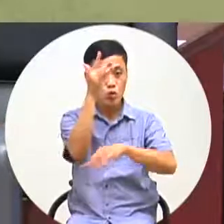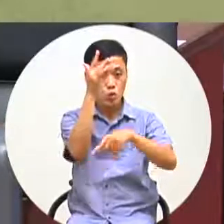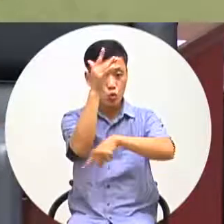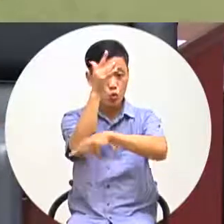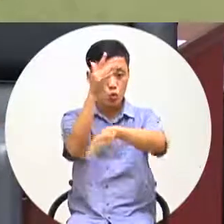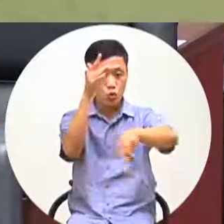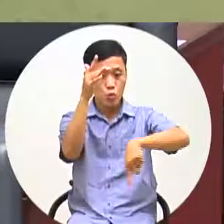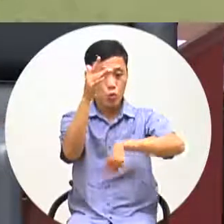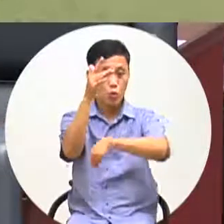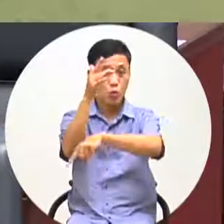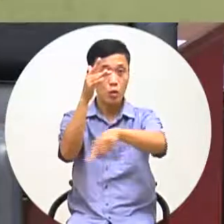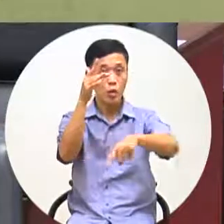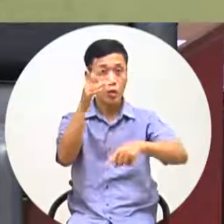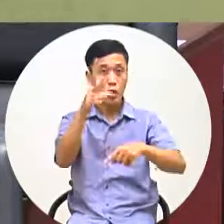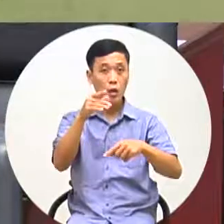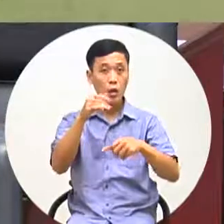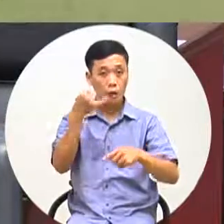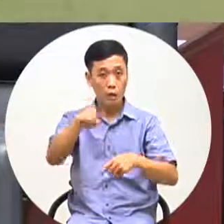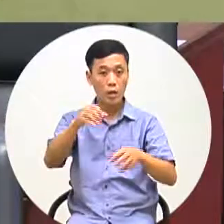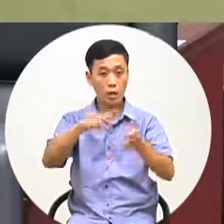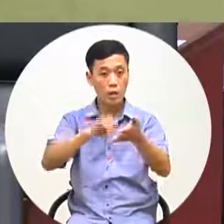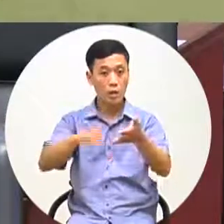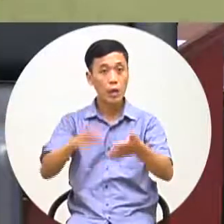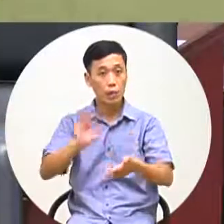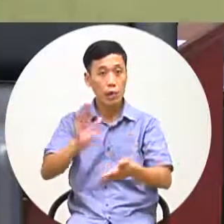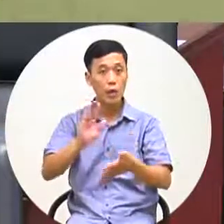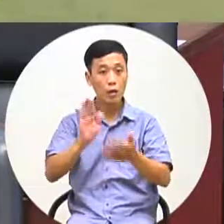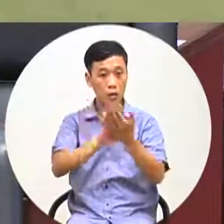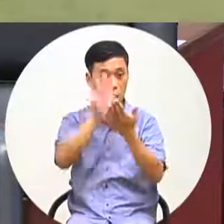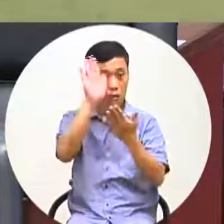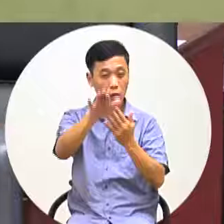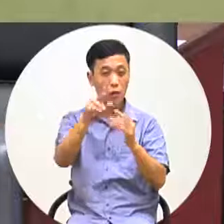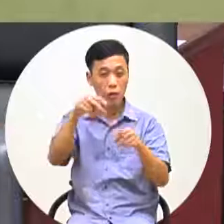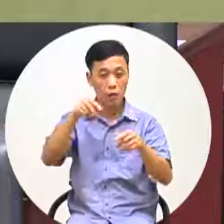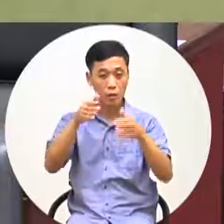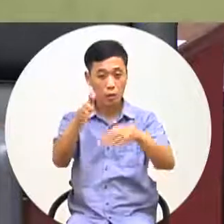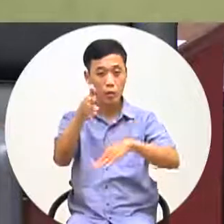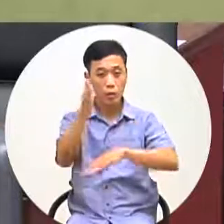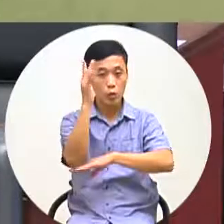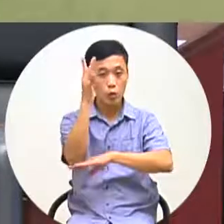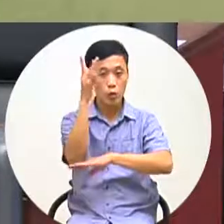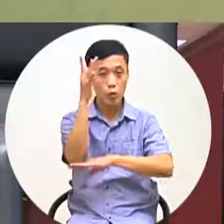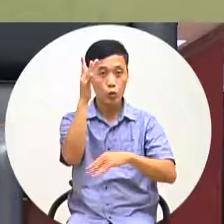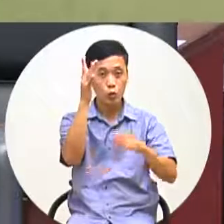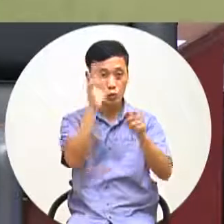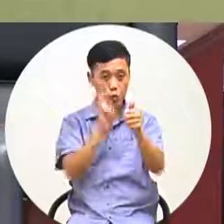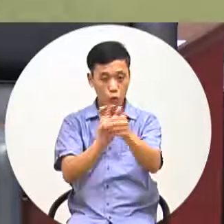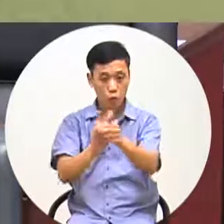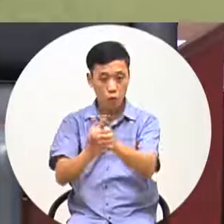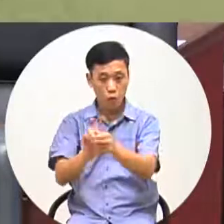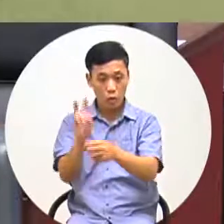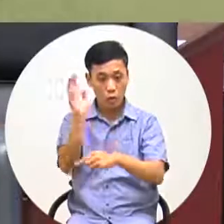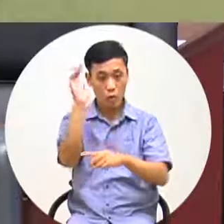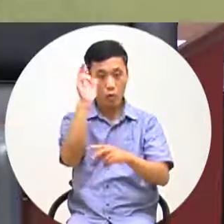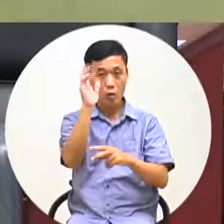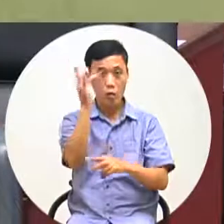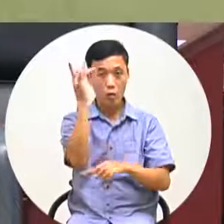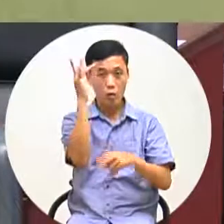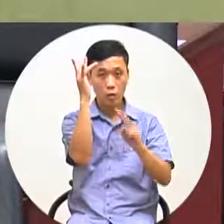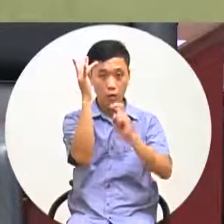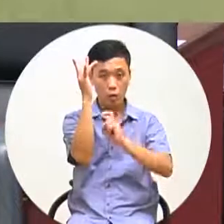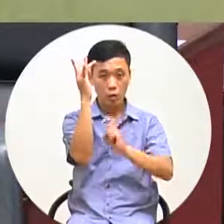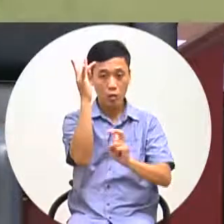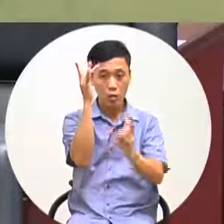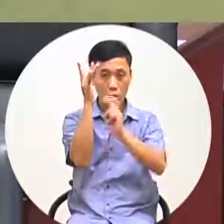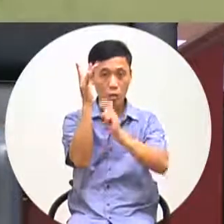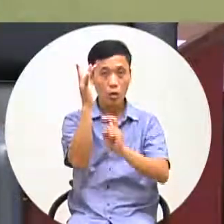们后面怎么样去养这一棵树，怎么样去照顾这一棵树，一直到修剪，每一年的修剪让这棵树维持健康，其